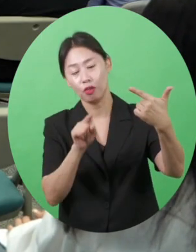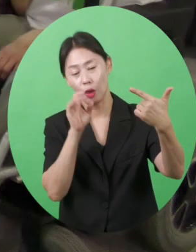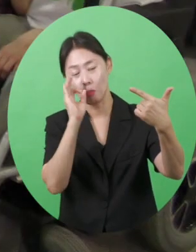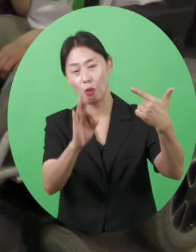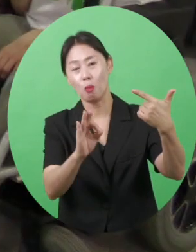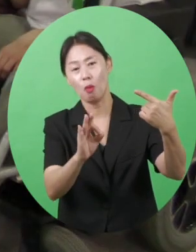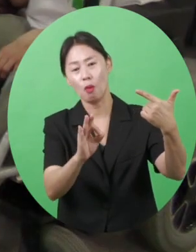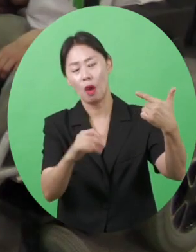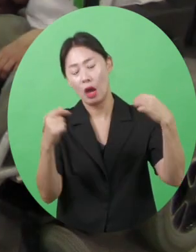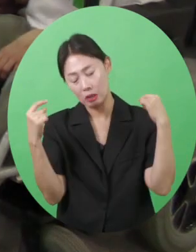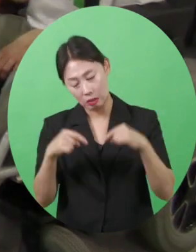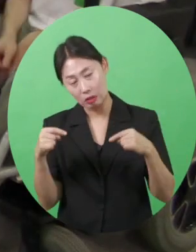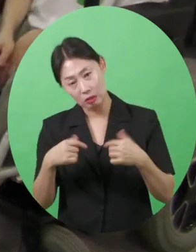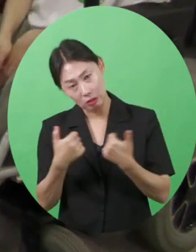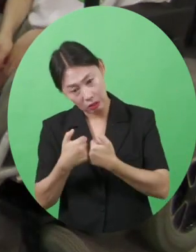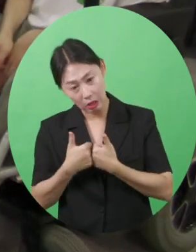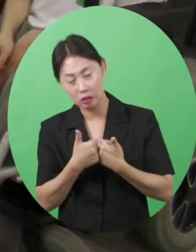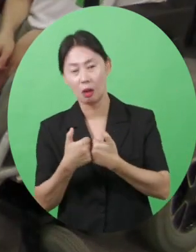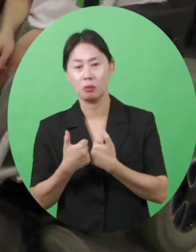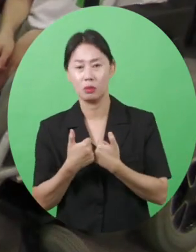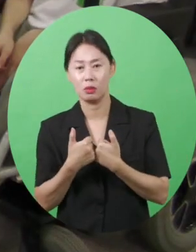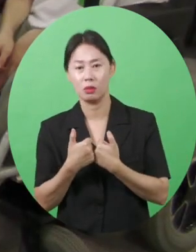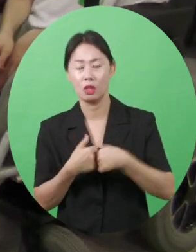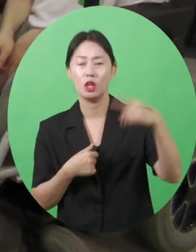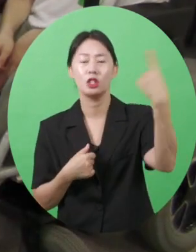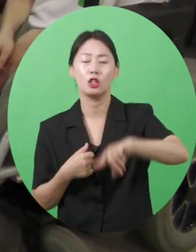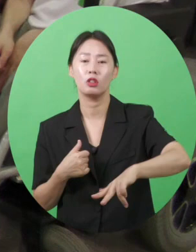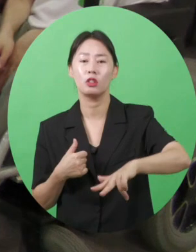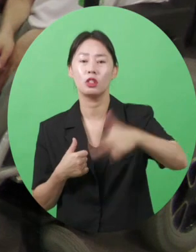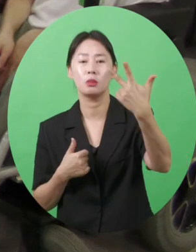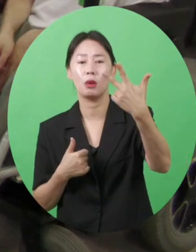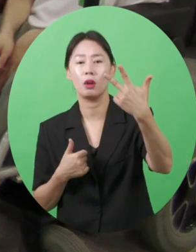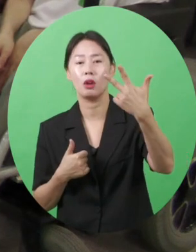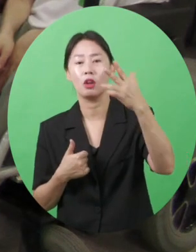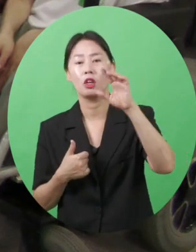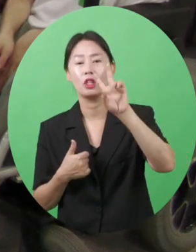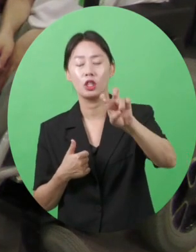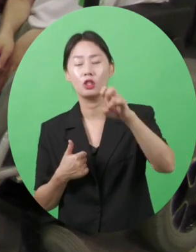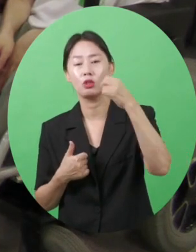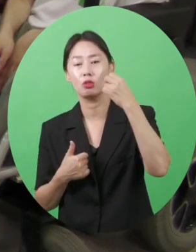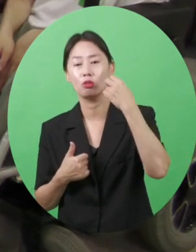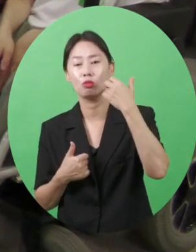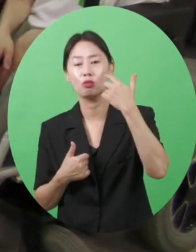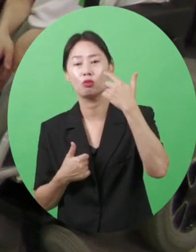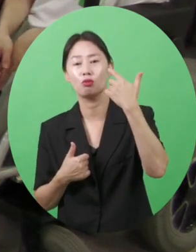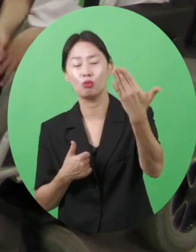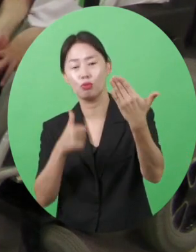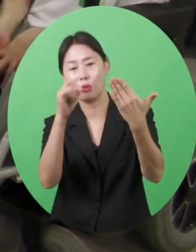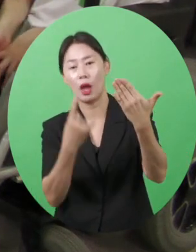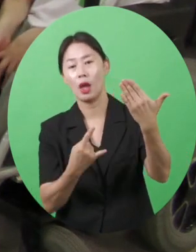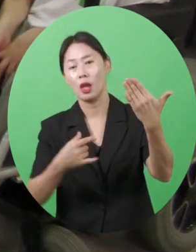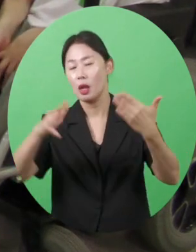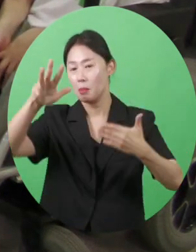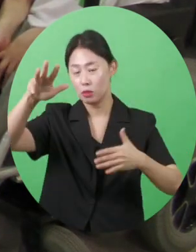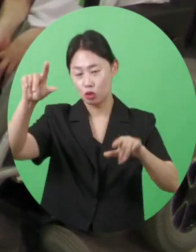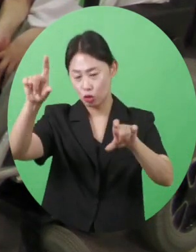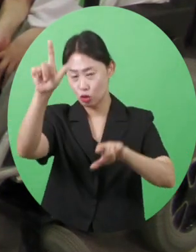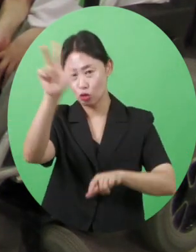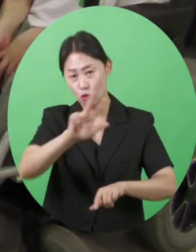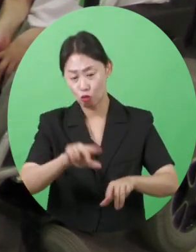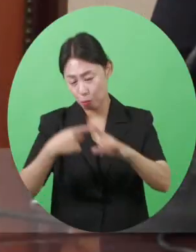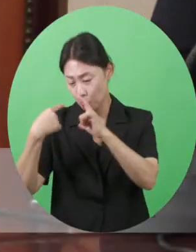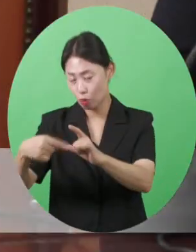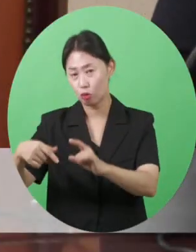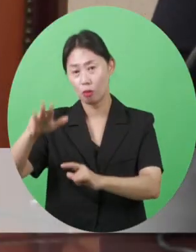보면은 상담이라든가 지원에 대한 건수는 1729회입니다. 전국 평균은